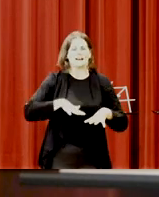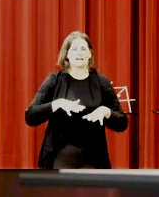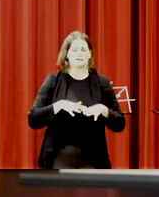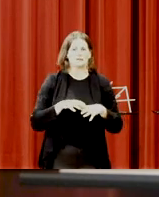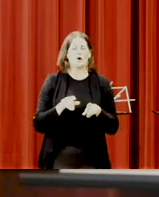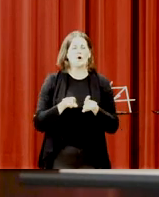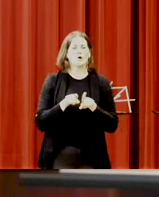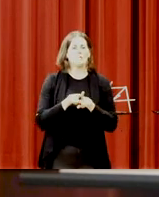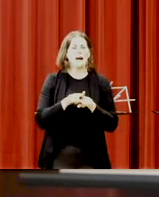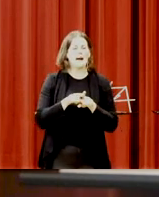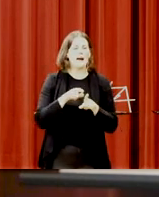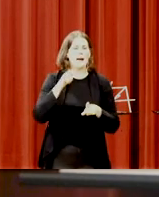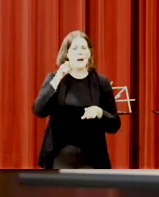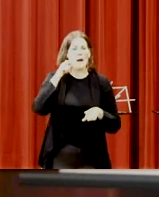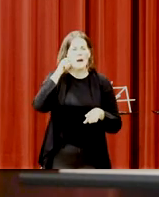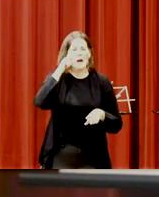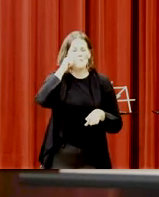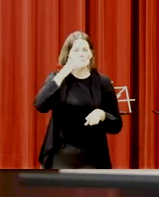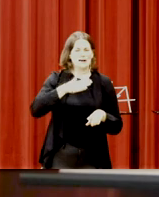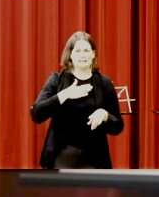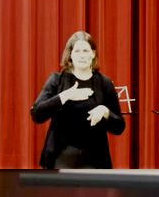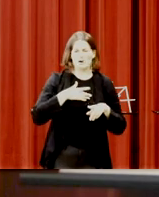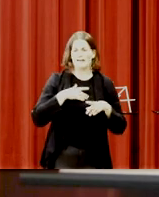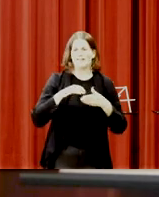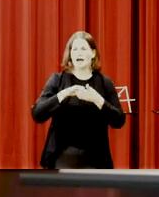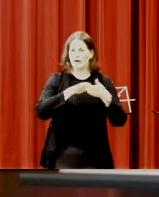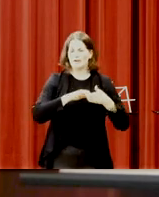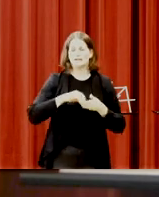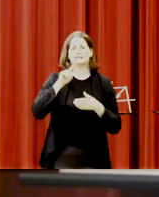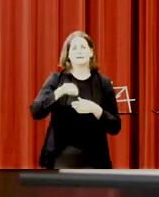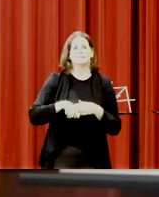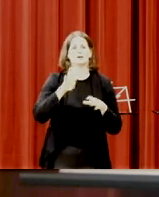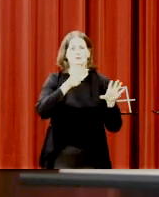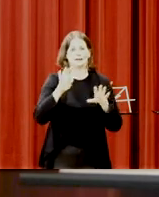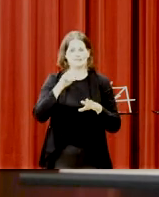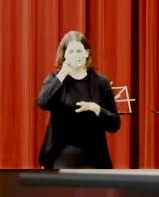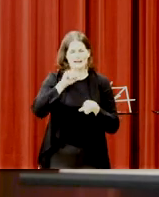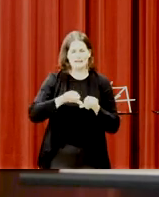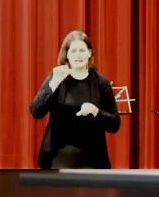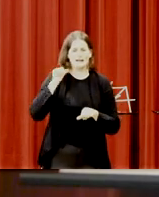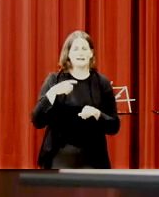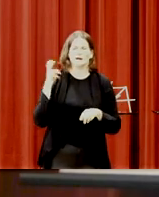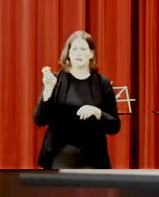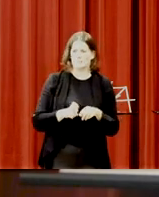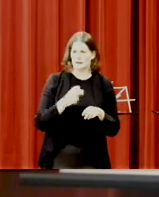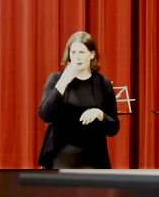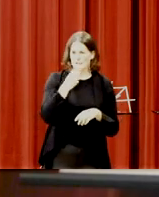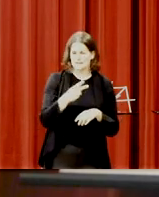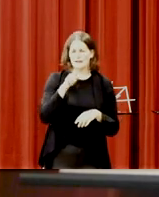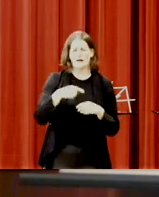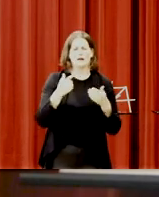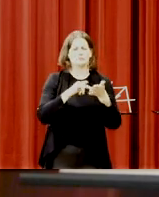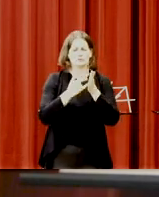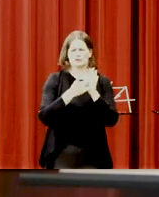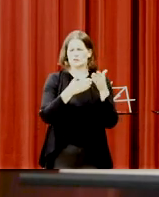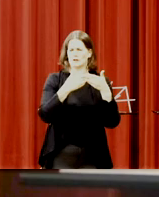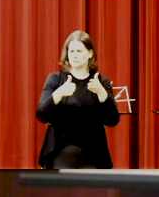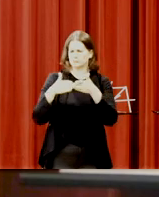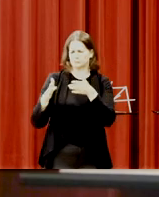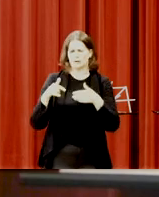molts projectes oberts amb la universitat. Aquí tenim ja una gran col·laboració amb l'equip rectoral, així que moltes gràcies a